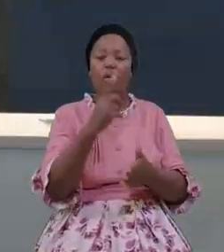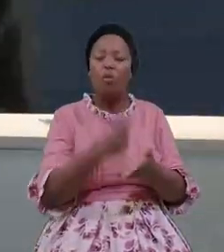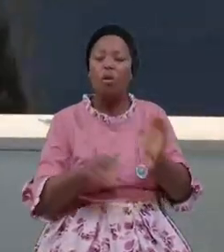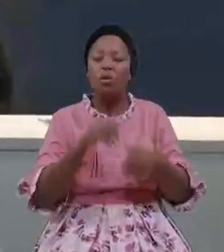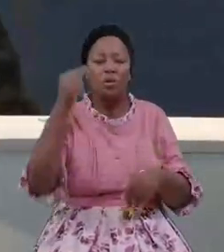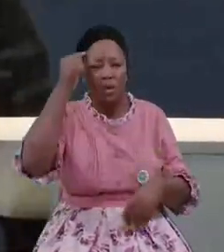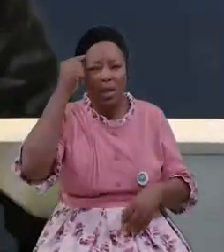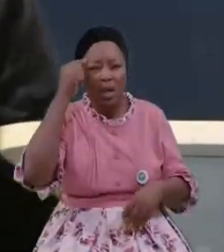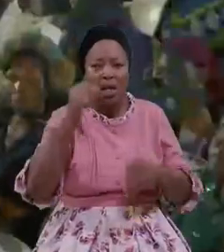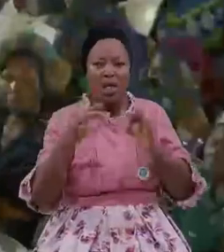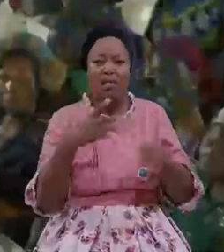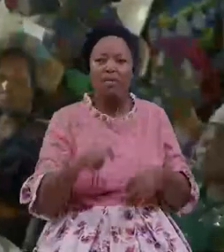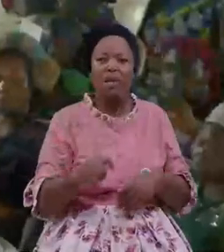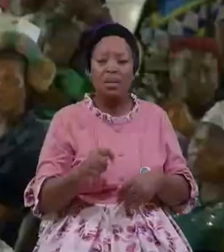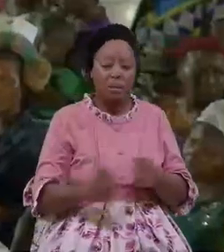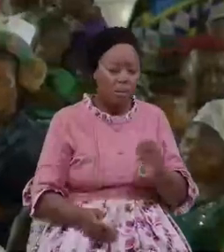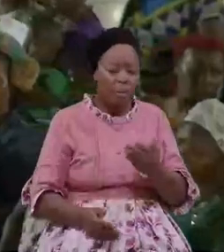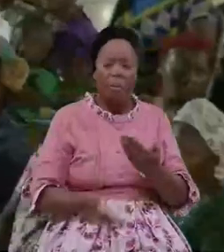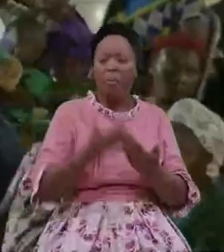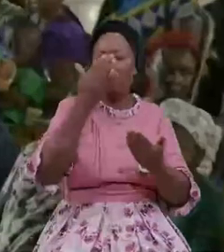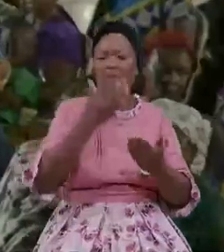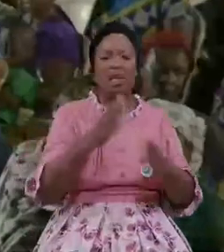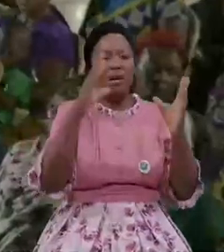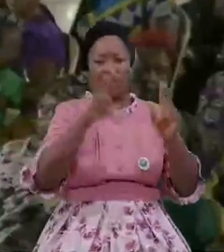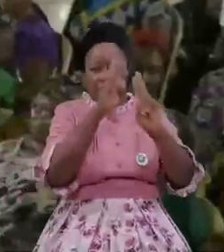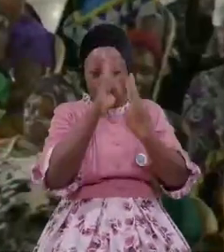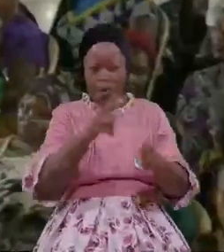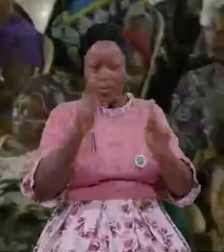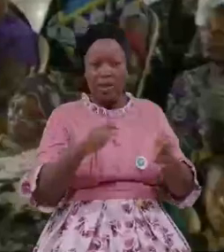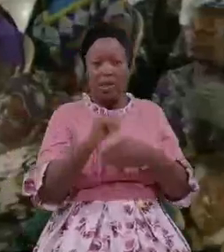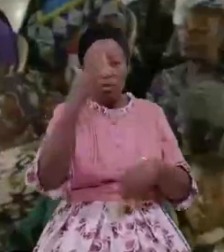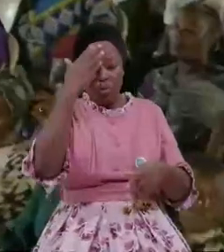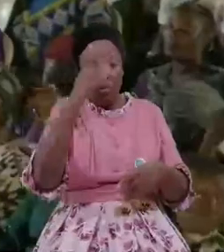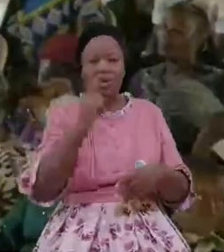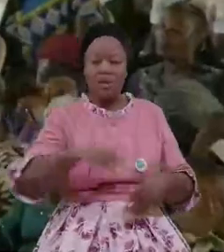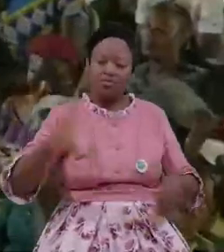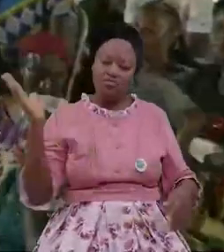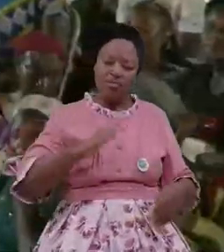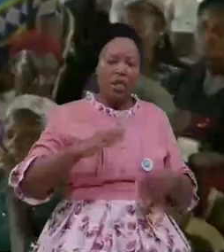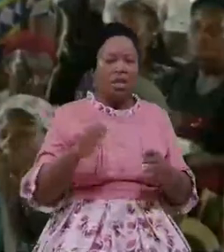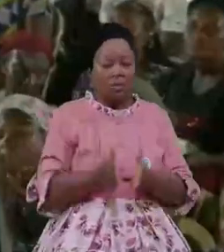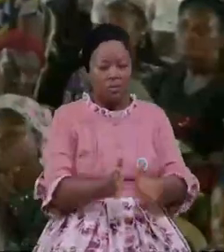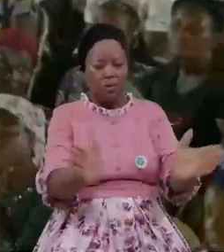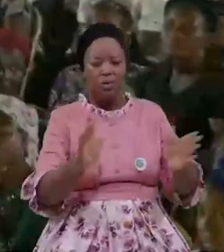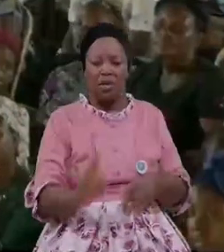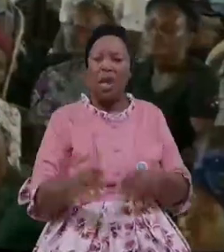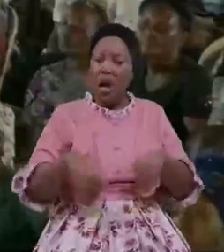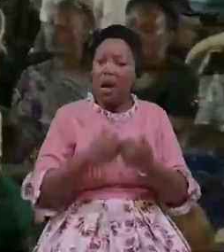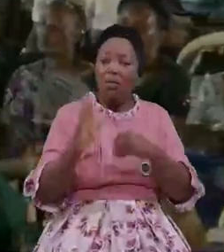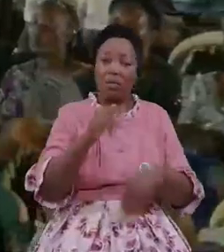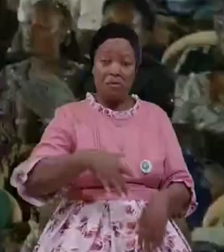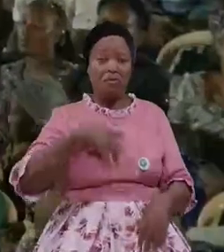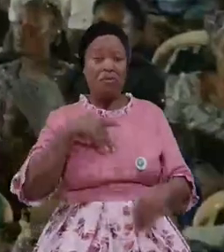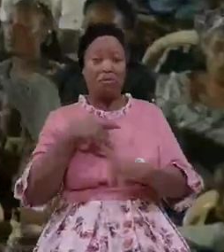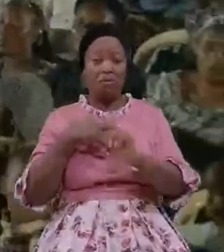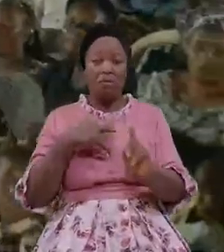frappé de telle manière que pensez-vous disons que la personne la plus honorée que vous connaissiez